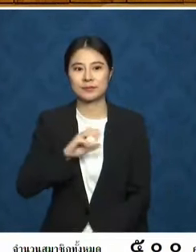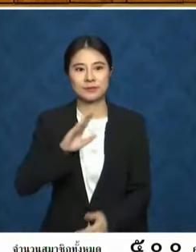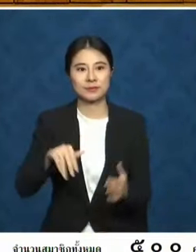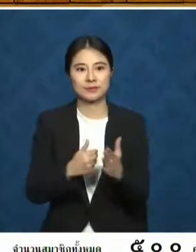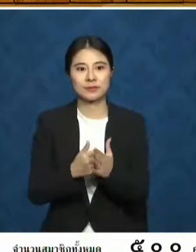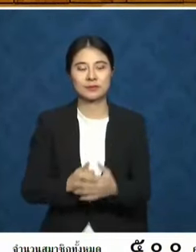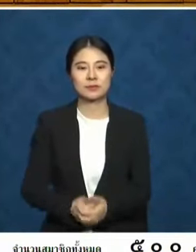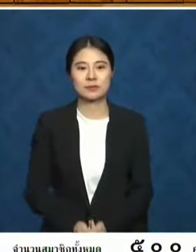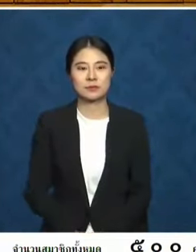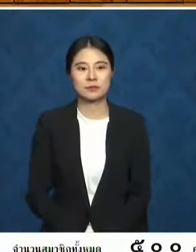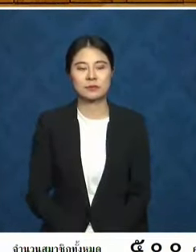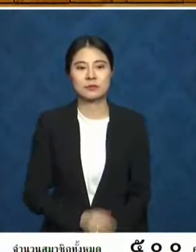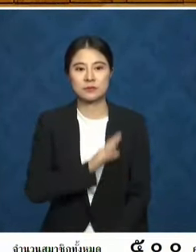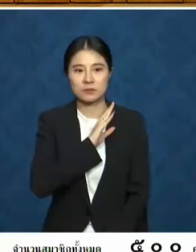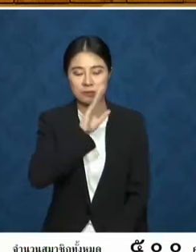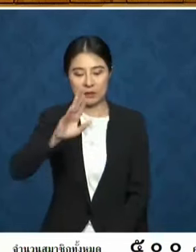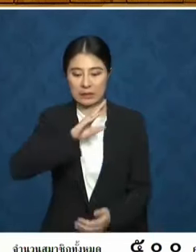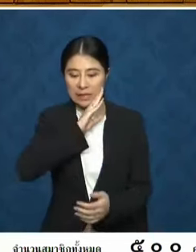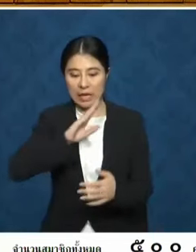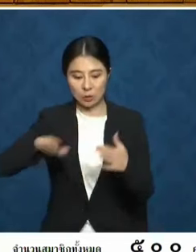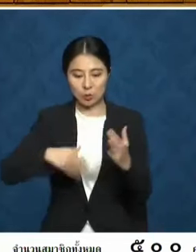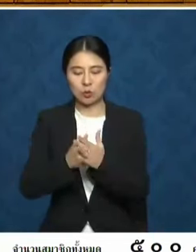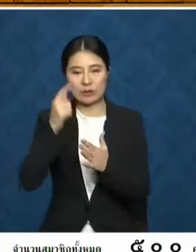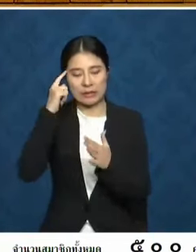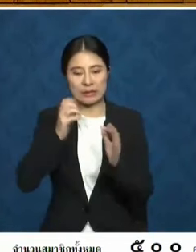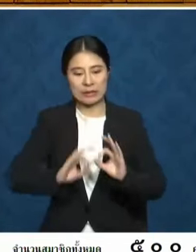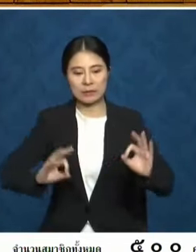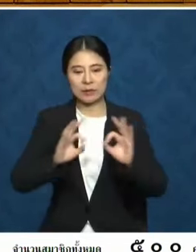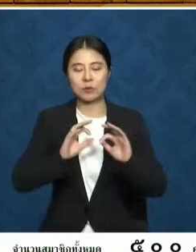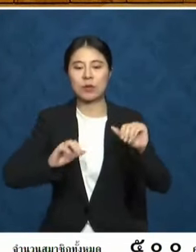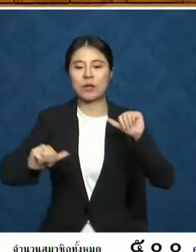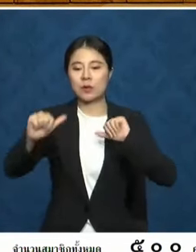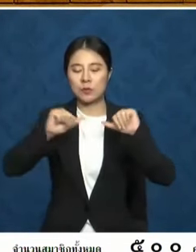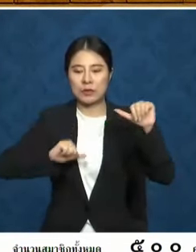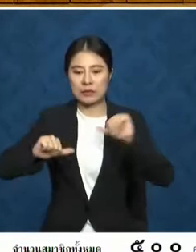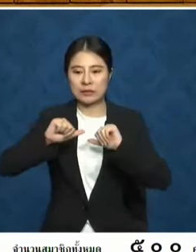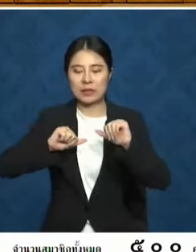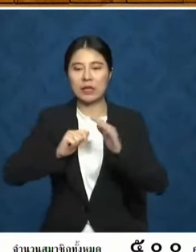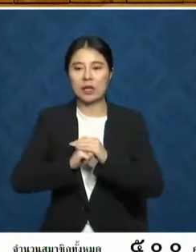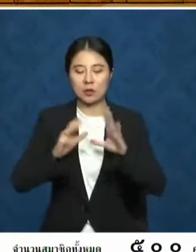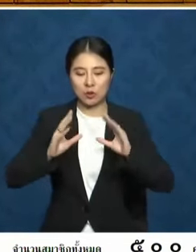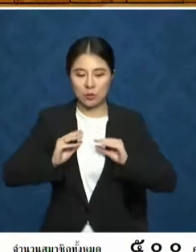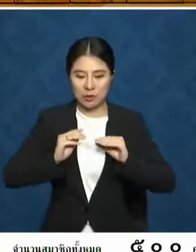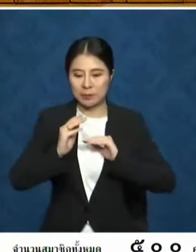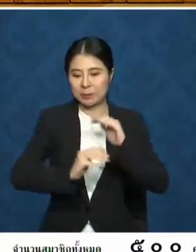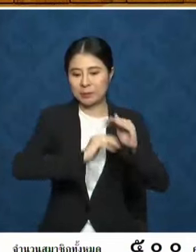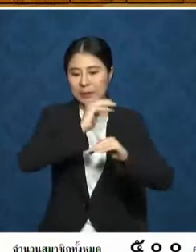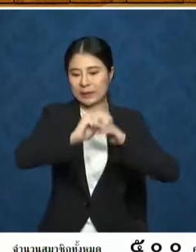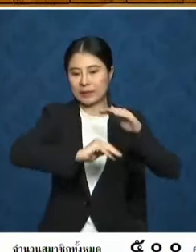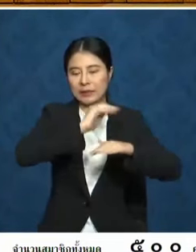ันที่